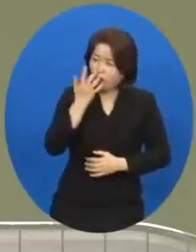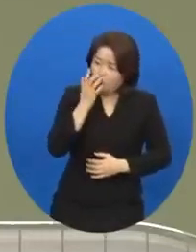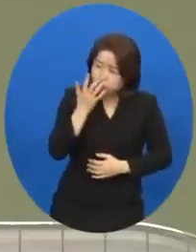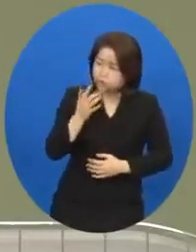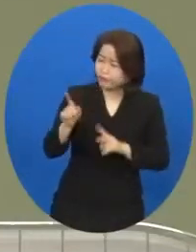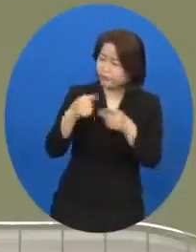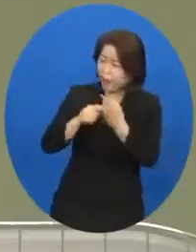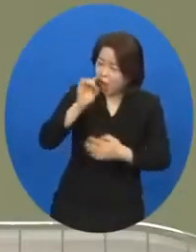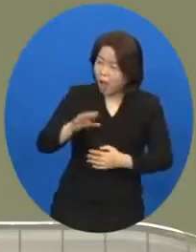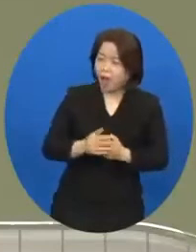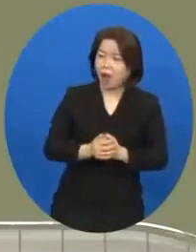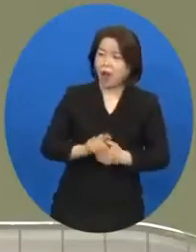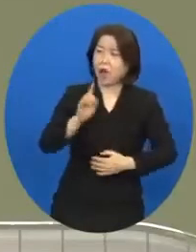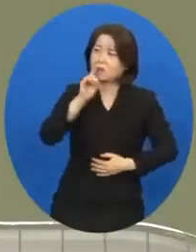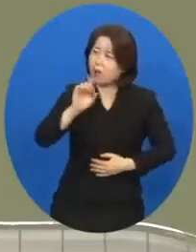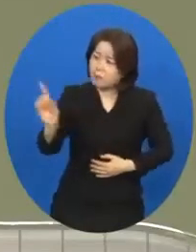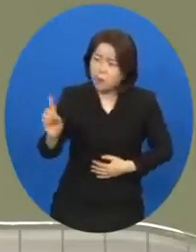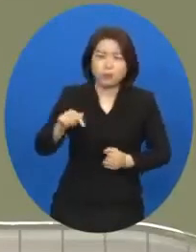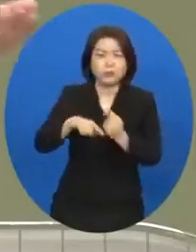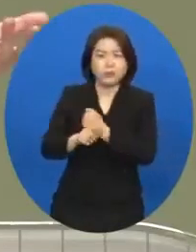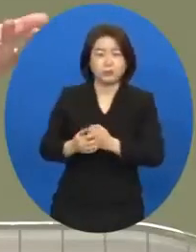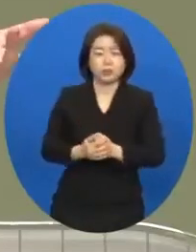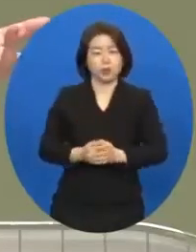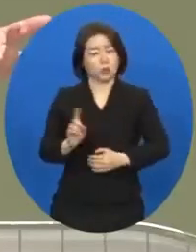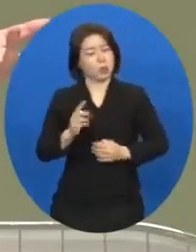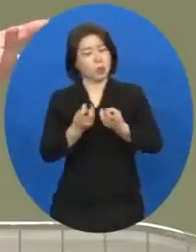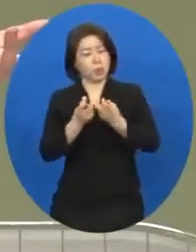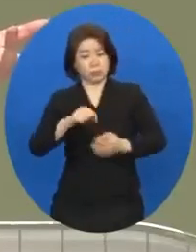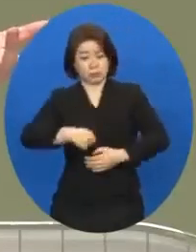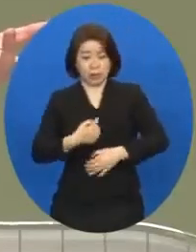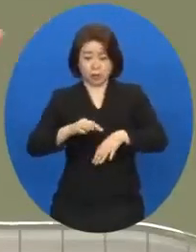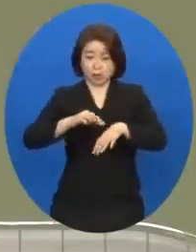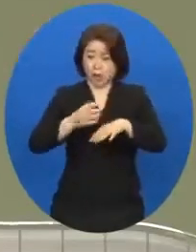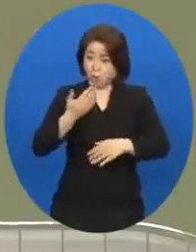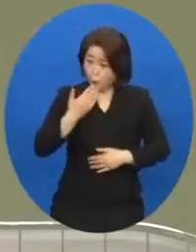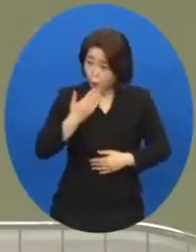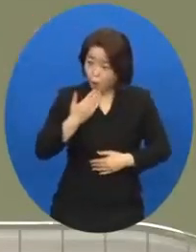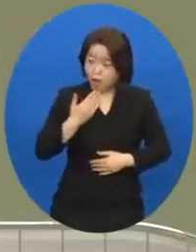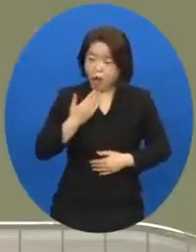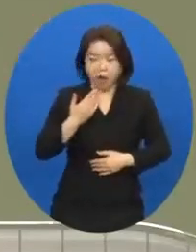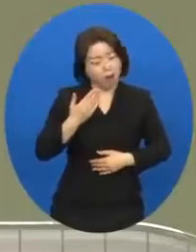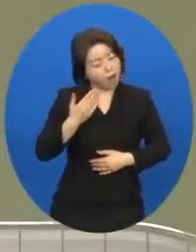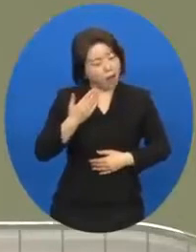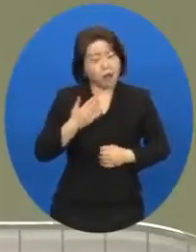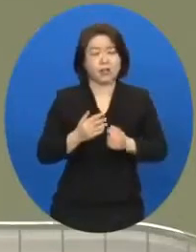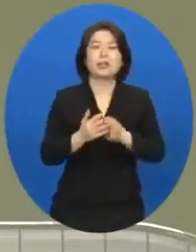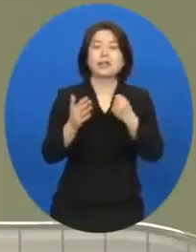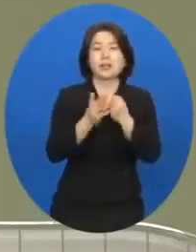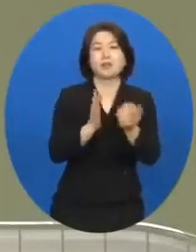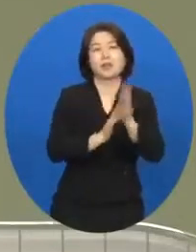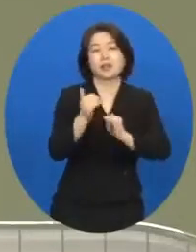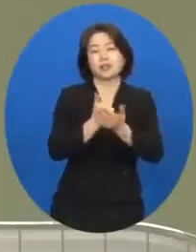된다. 무슨 말씀이냐? 어떻게 자기를 우리 보고 먹으라고 하느냐? 그래서 예수님을 떠나가게